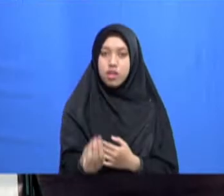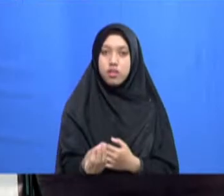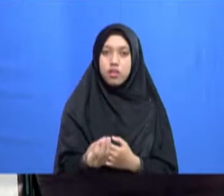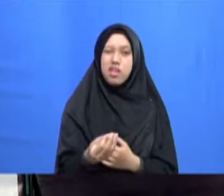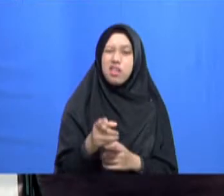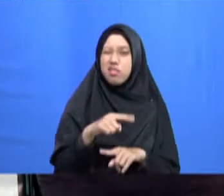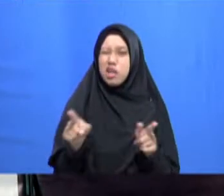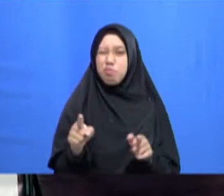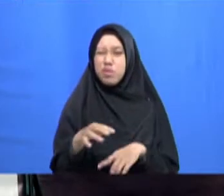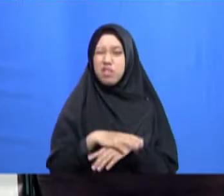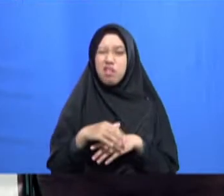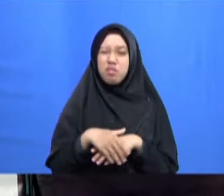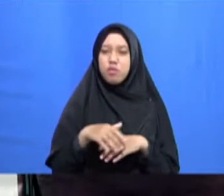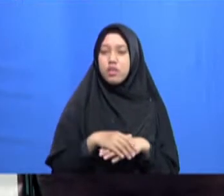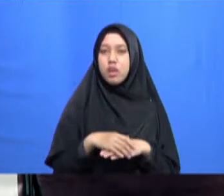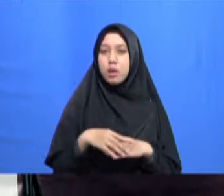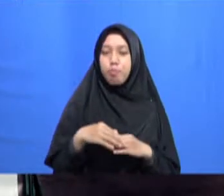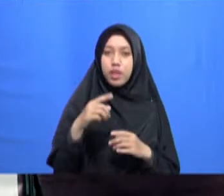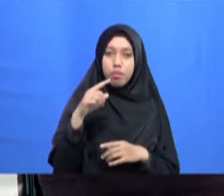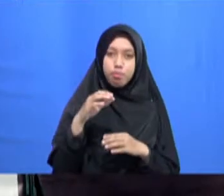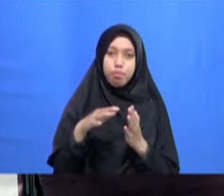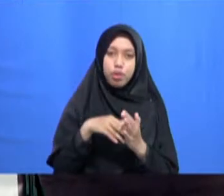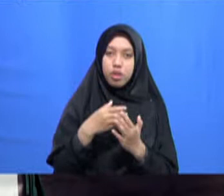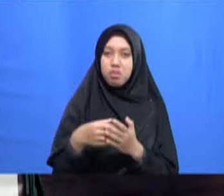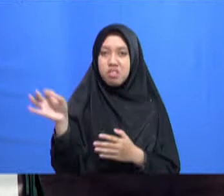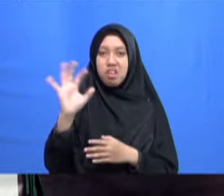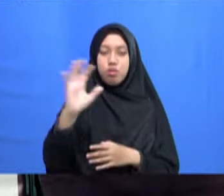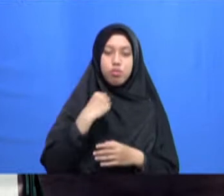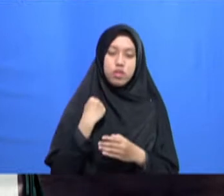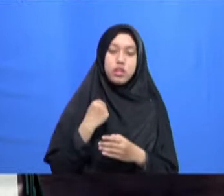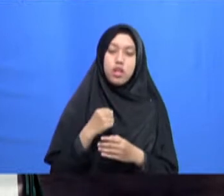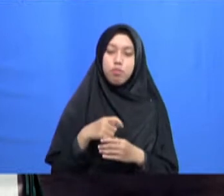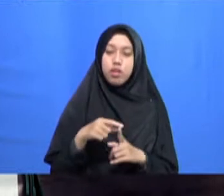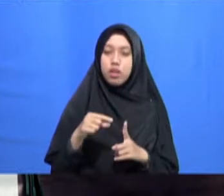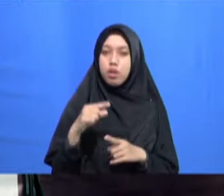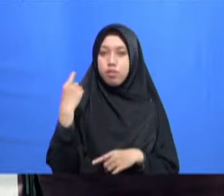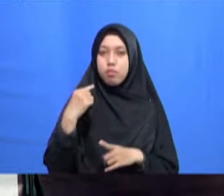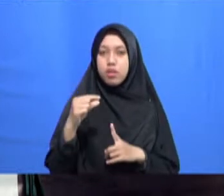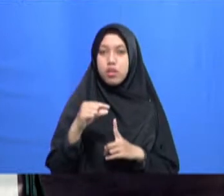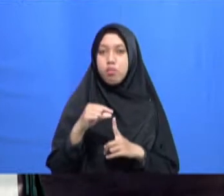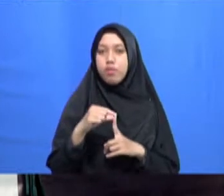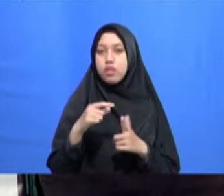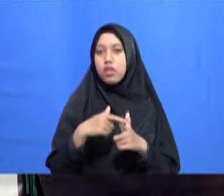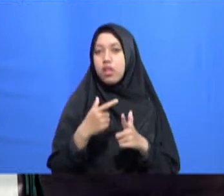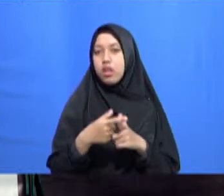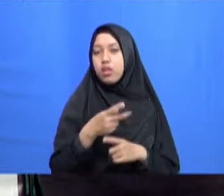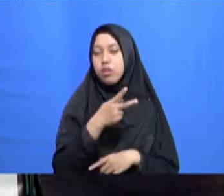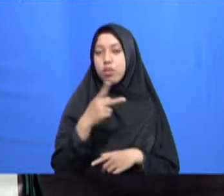ini tidak langsung ditangkap oleh pemerintah provinsi, apalagi pemerintah kabupaten. Inilah yang membuat kerancuan dalam